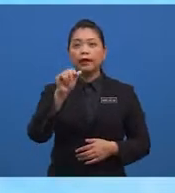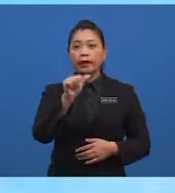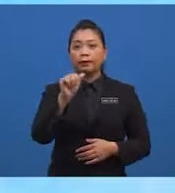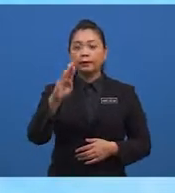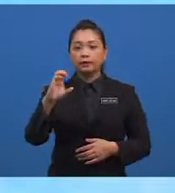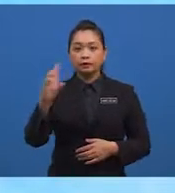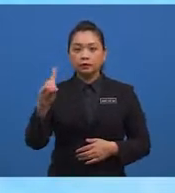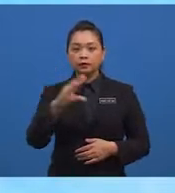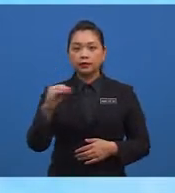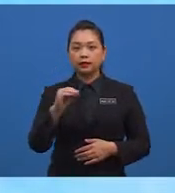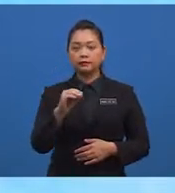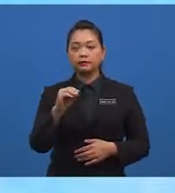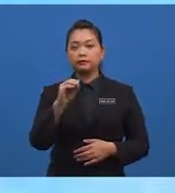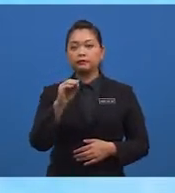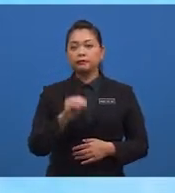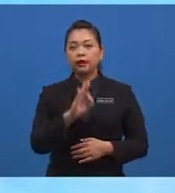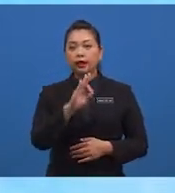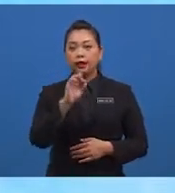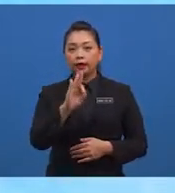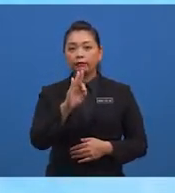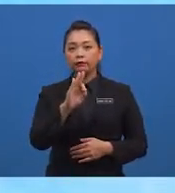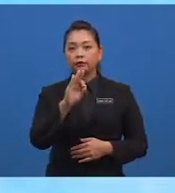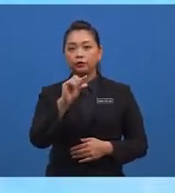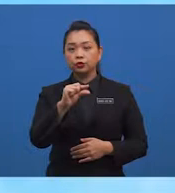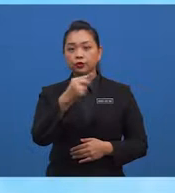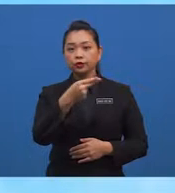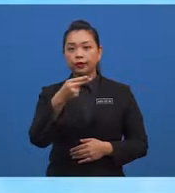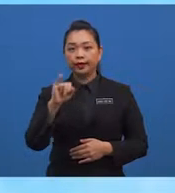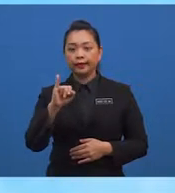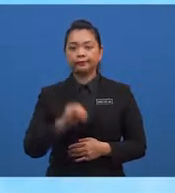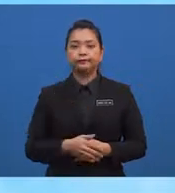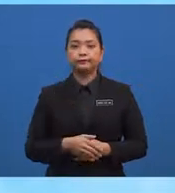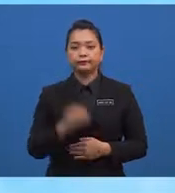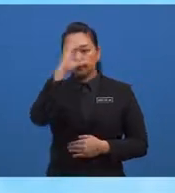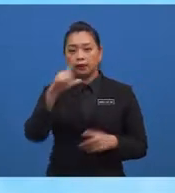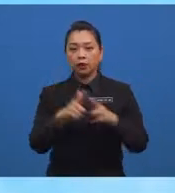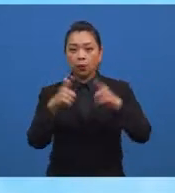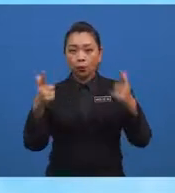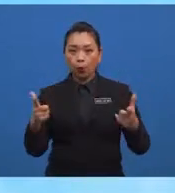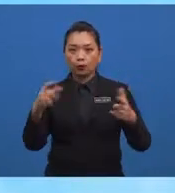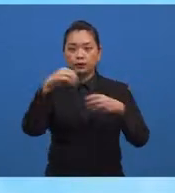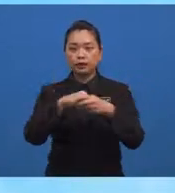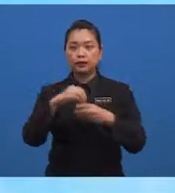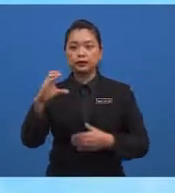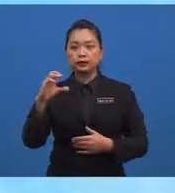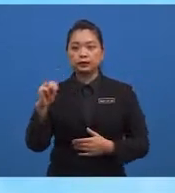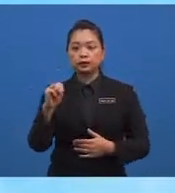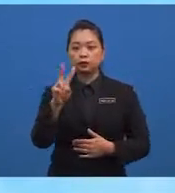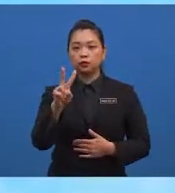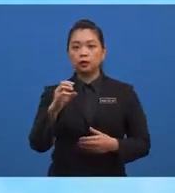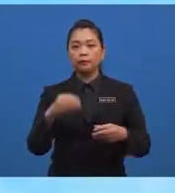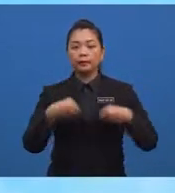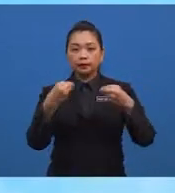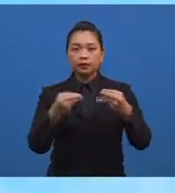ABCD dan rajah FGHI. Cari luas dalam sentimeter persegi bagi